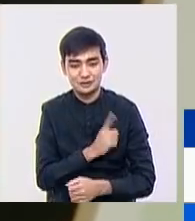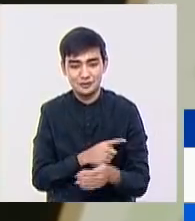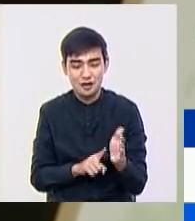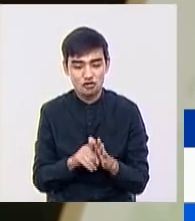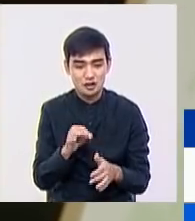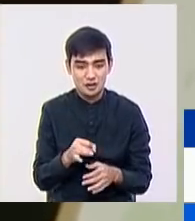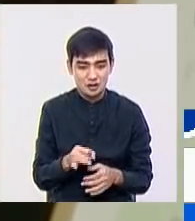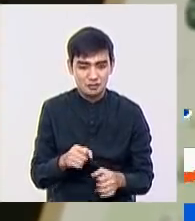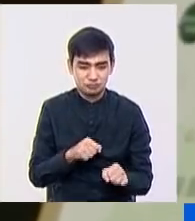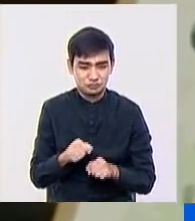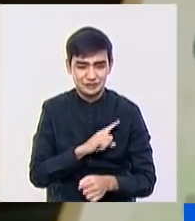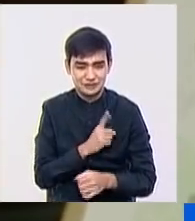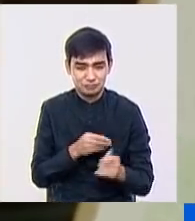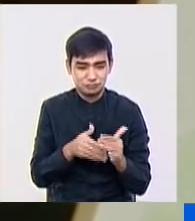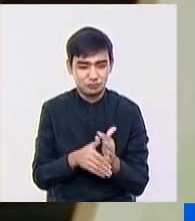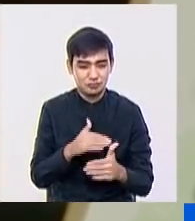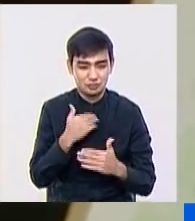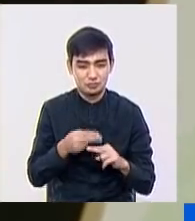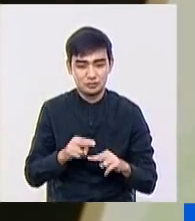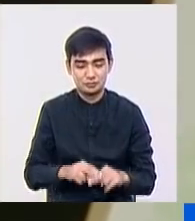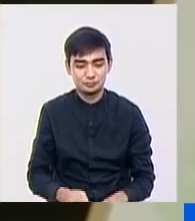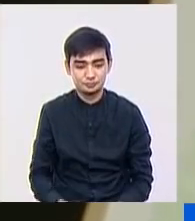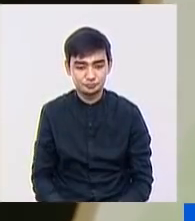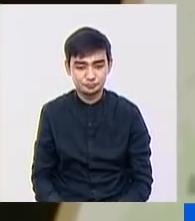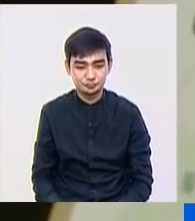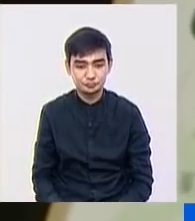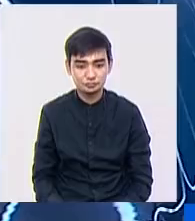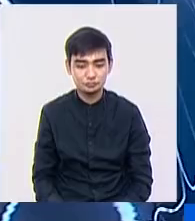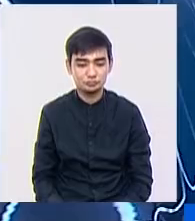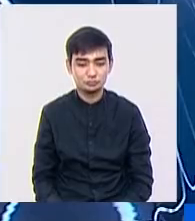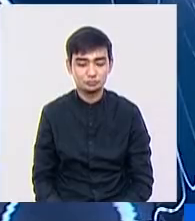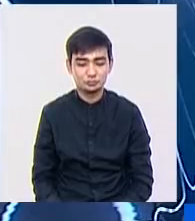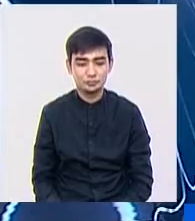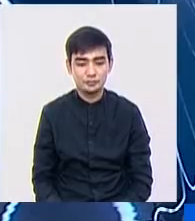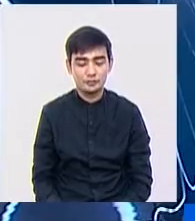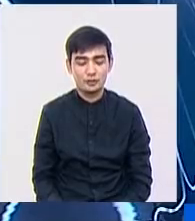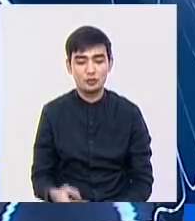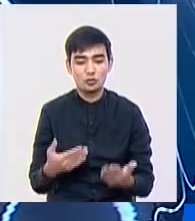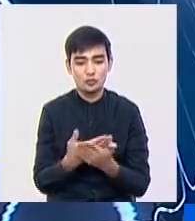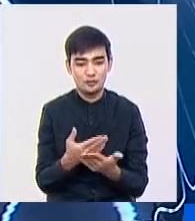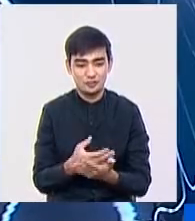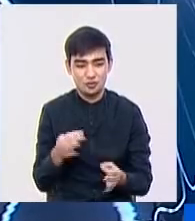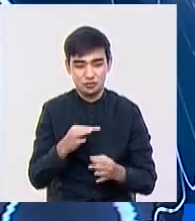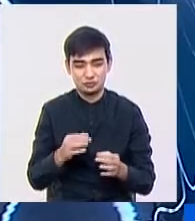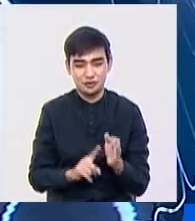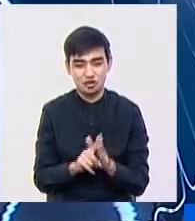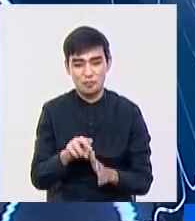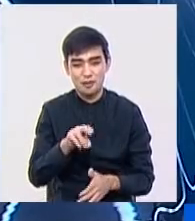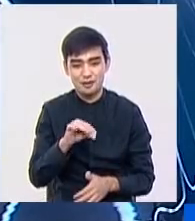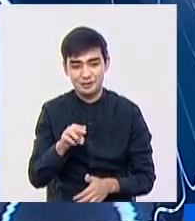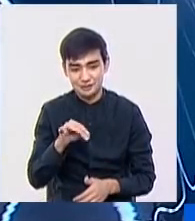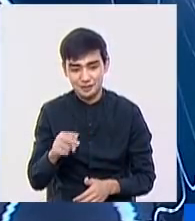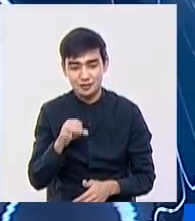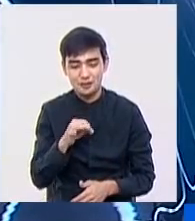избежать большого ущерба. Новости о сейсмоактивности вначале в Пакистане,